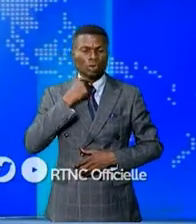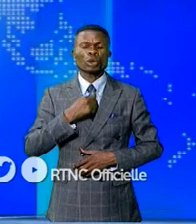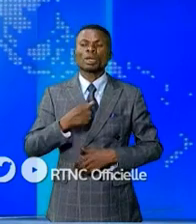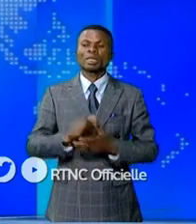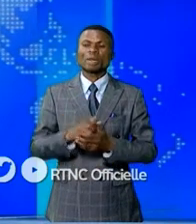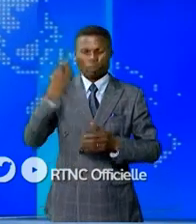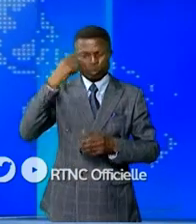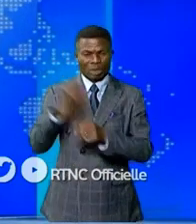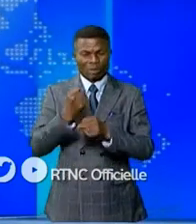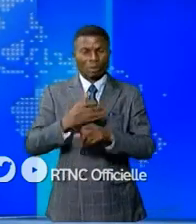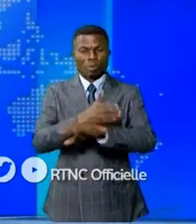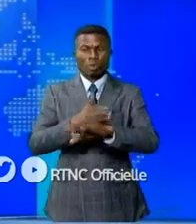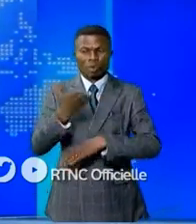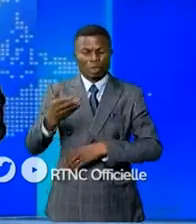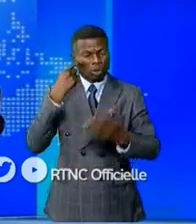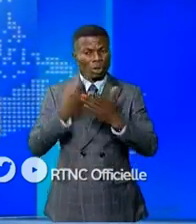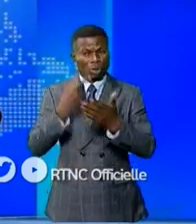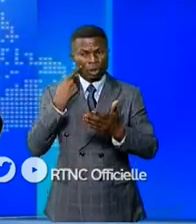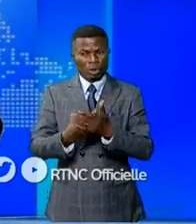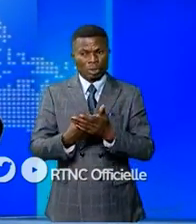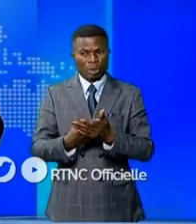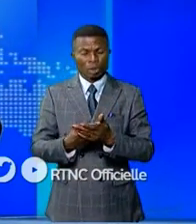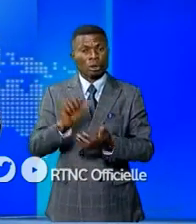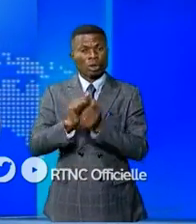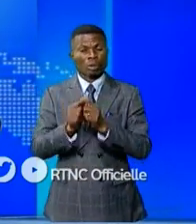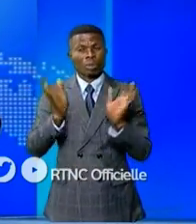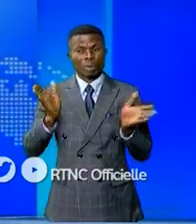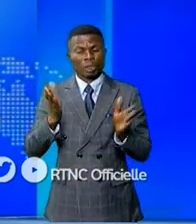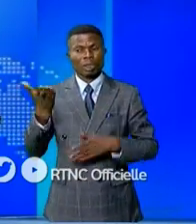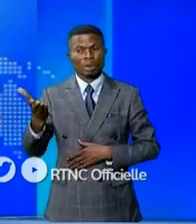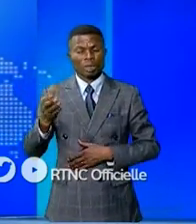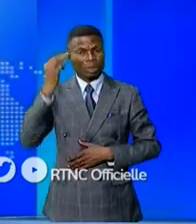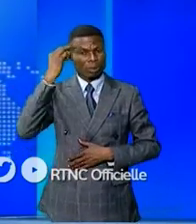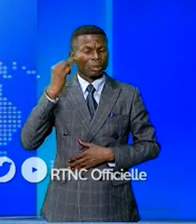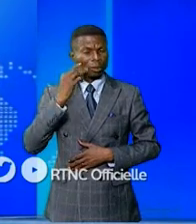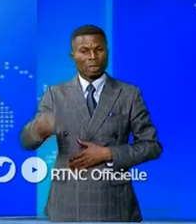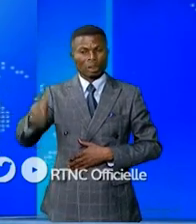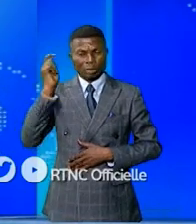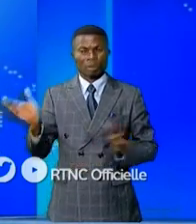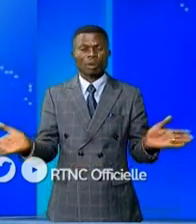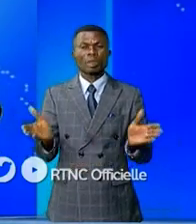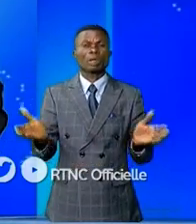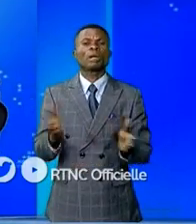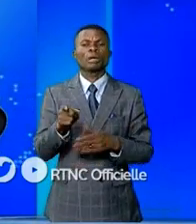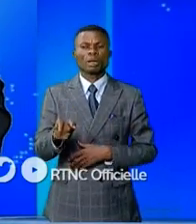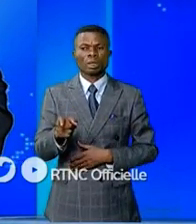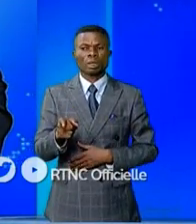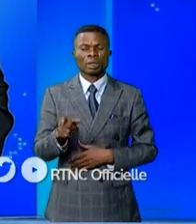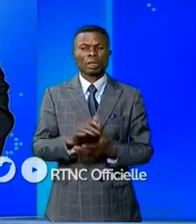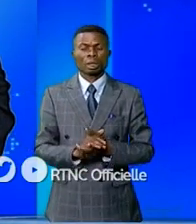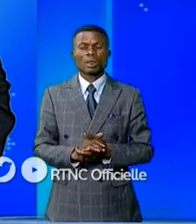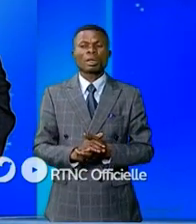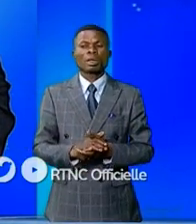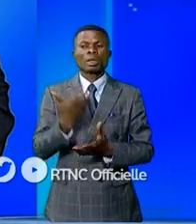au bout des doigts en RDC, constat de cette situation. Conscient de cette situation, le ministre de la Pêche et Élevage, Bialoussouka, a